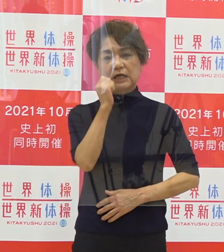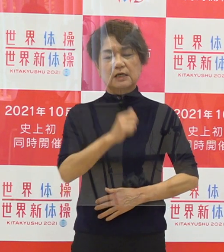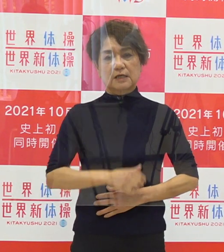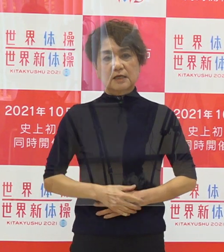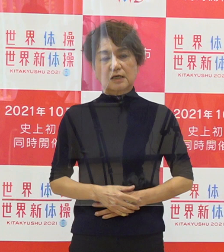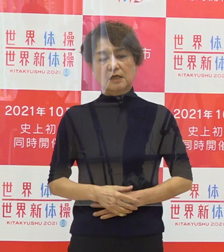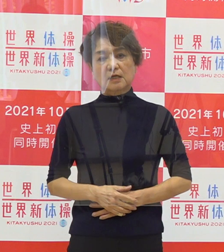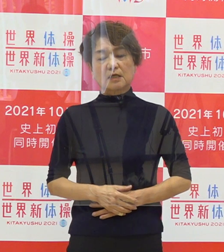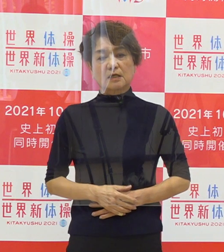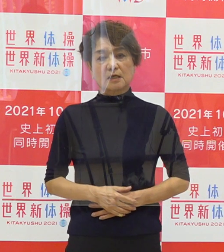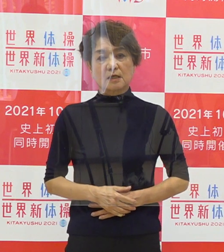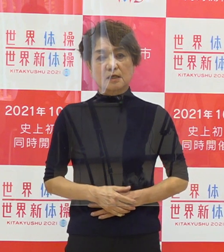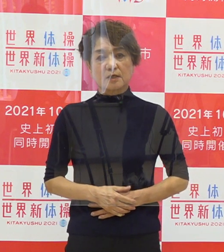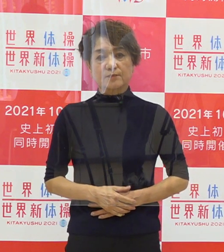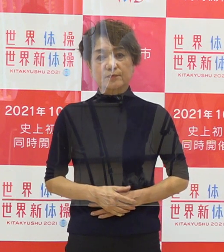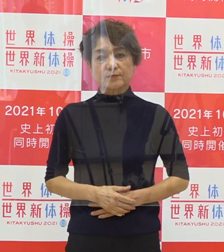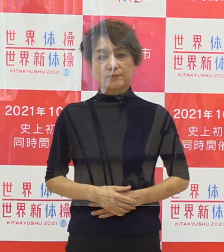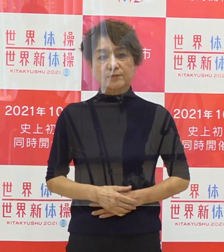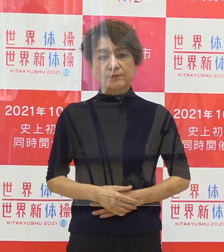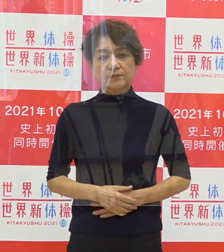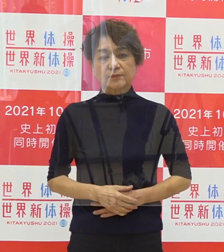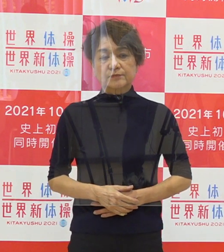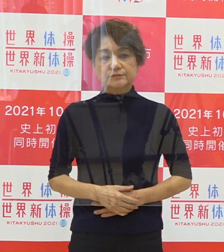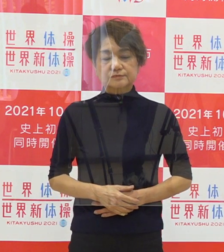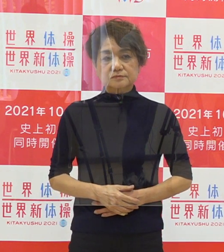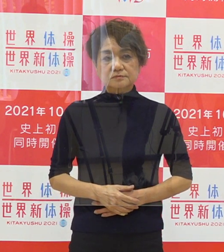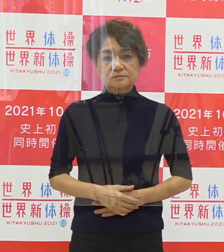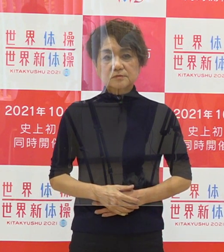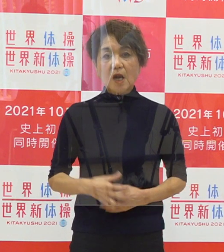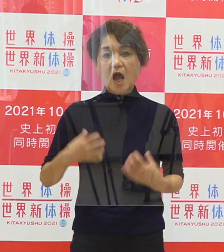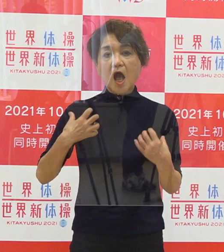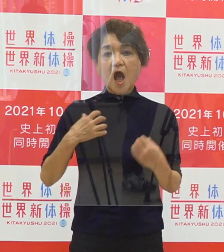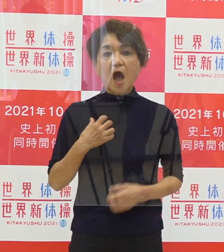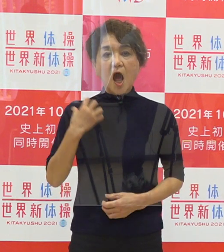また、もう一人の候補者については、